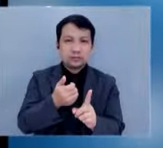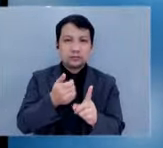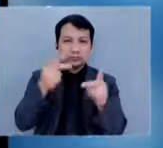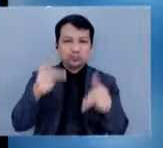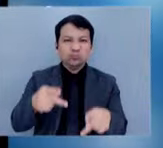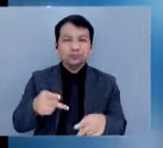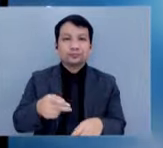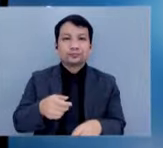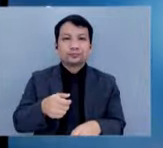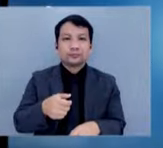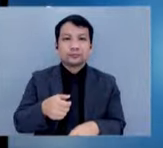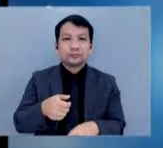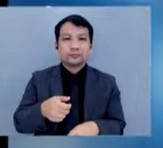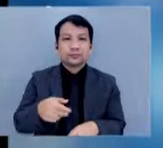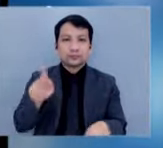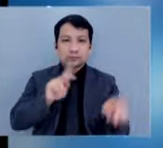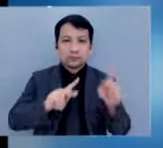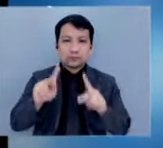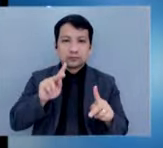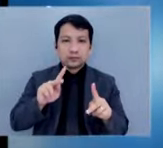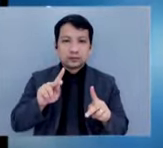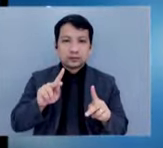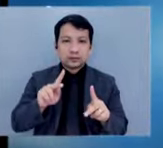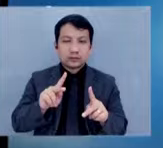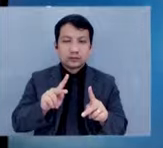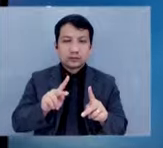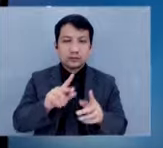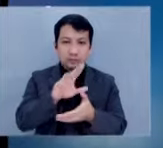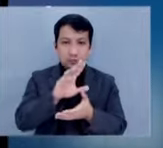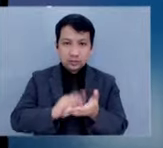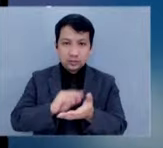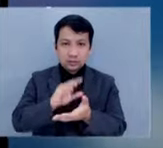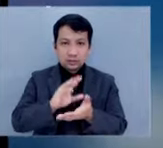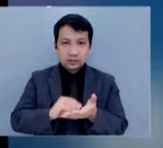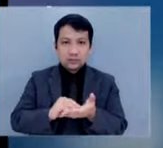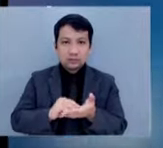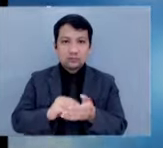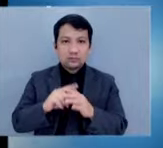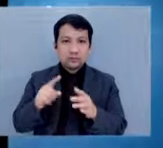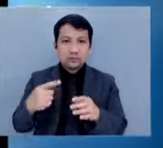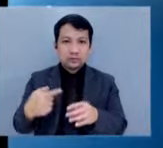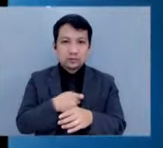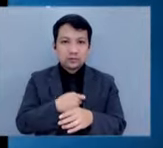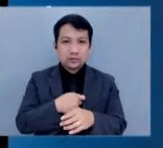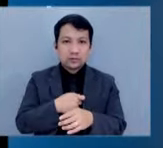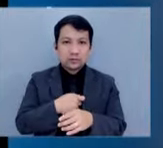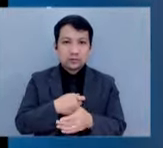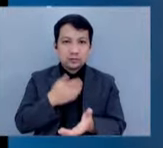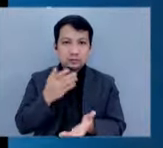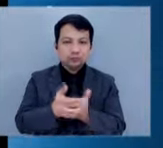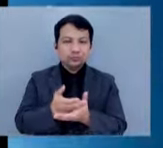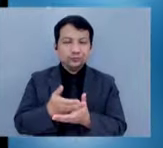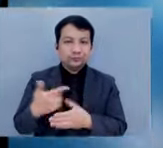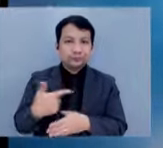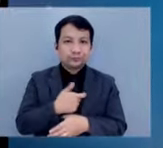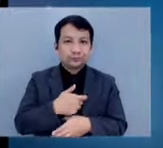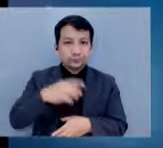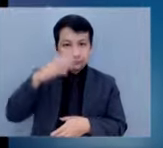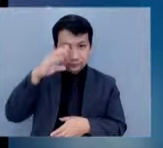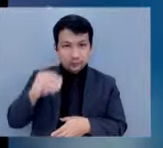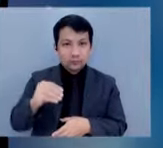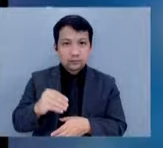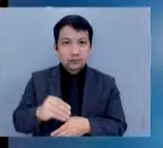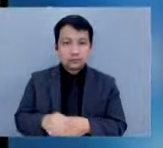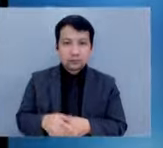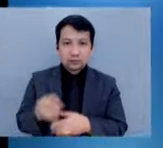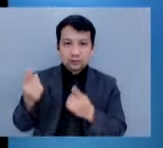makikitang nagpa-perform ang impersonator nang biglang may manakit sa kanya. Napahinto si Taylor Strish sa ginawa ng lalaki. Nangyari